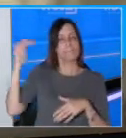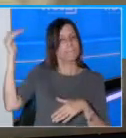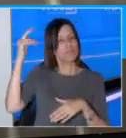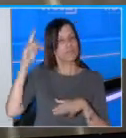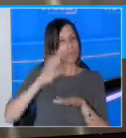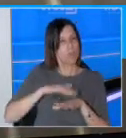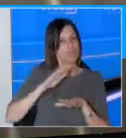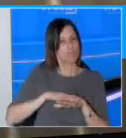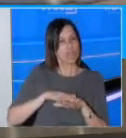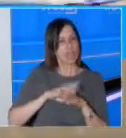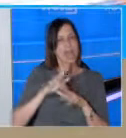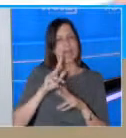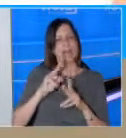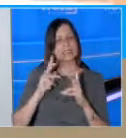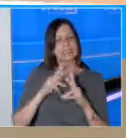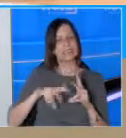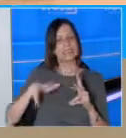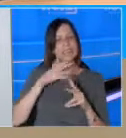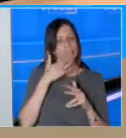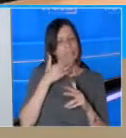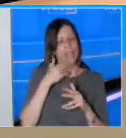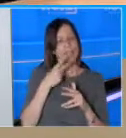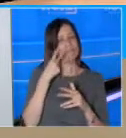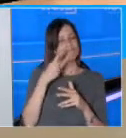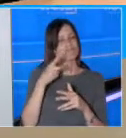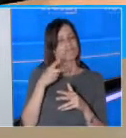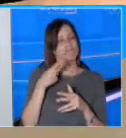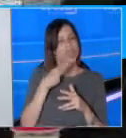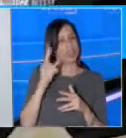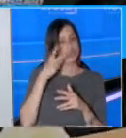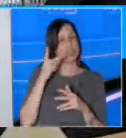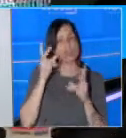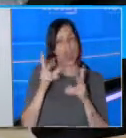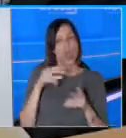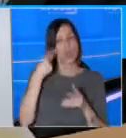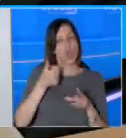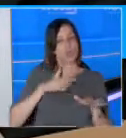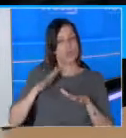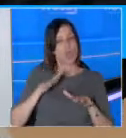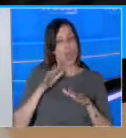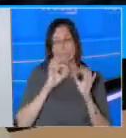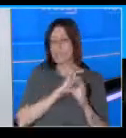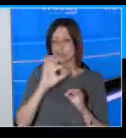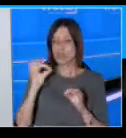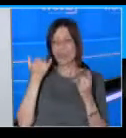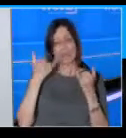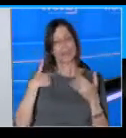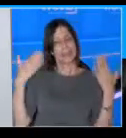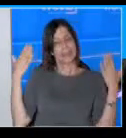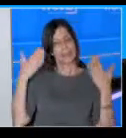מתגלה לאט לאט הציבור הישראלי יותר ויותר, הוא יכול להיות ראש ממשלה מצוין, ויחד עם זה כרגע אנחנו מתמקדים